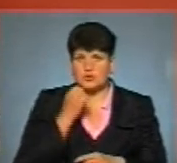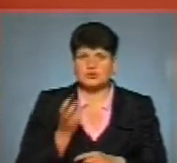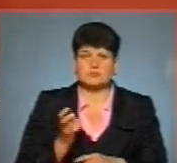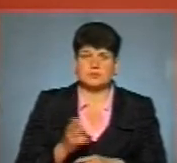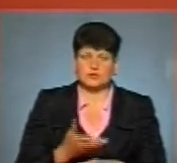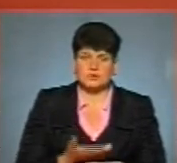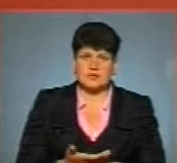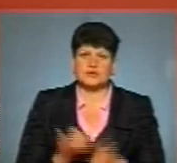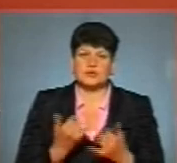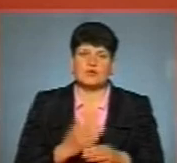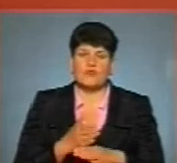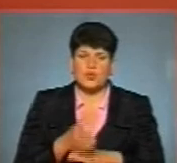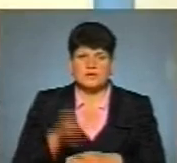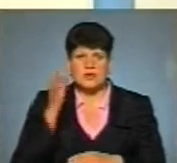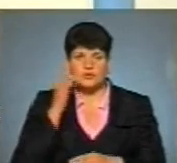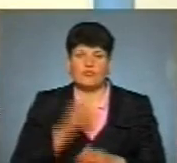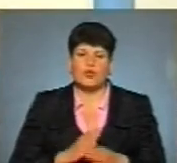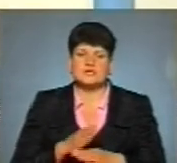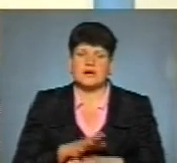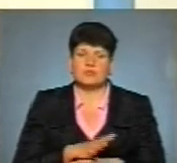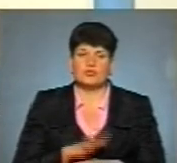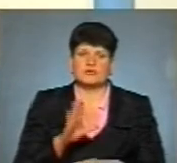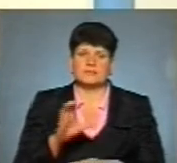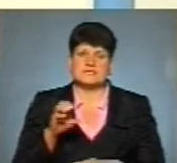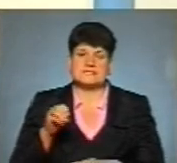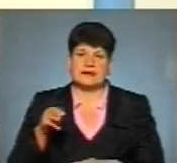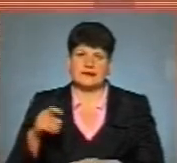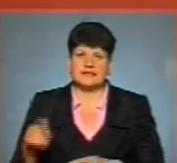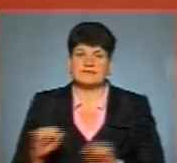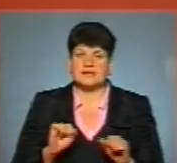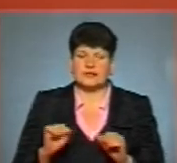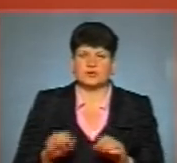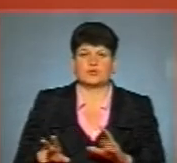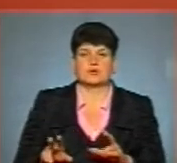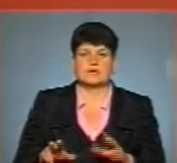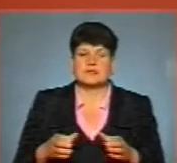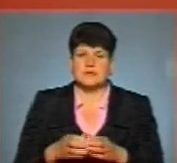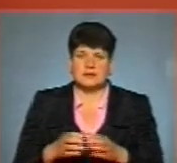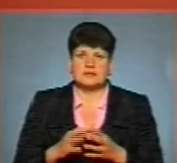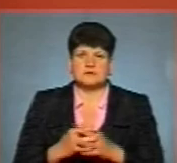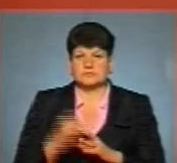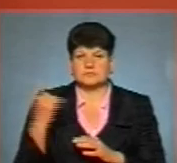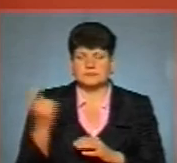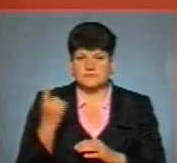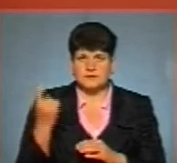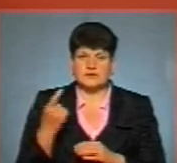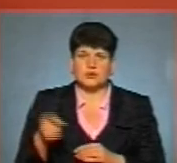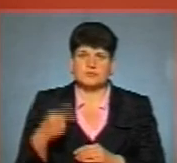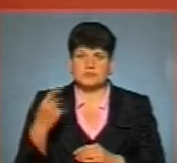нас сьогодні в гості. Нагадую, у нас в гостях був Володимир Стахів, директор департаменту агропромислового розвитку Тернопільської